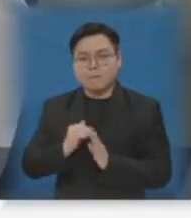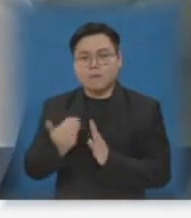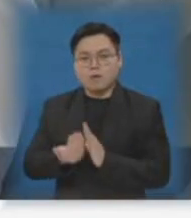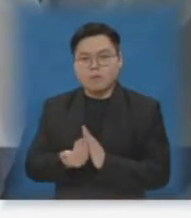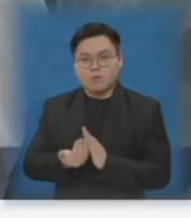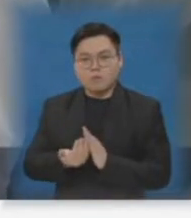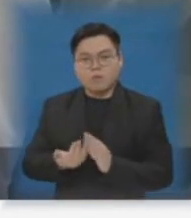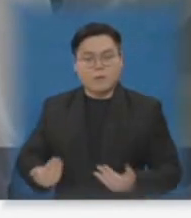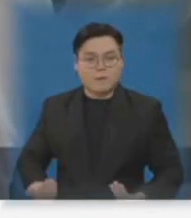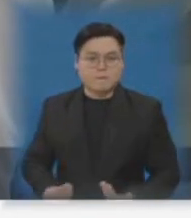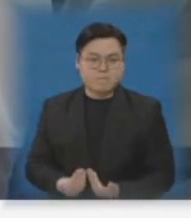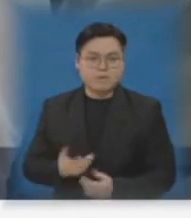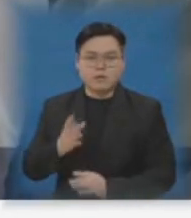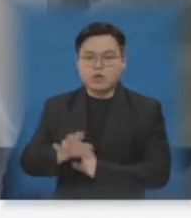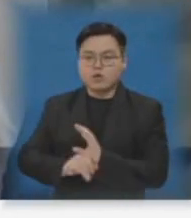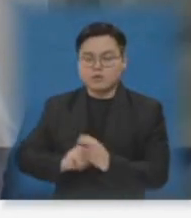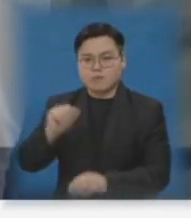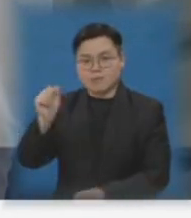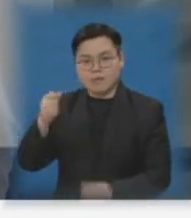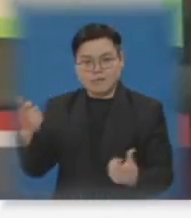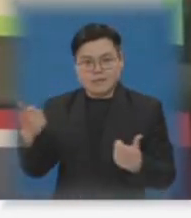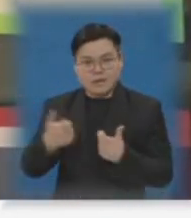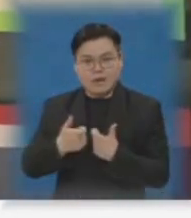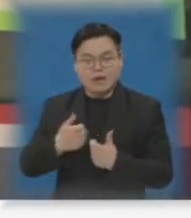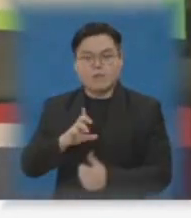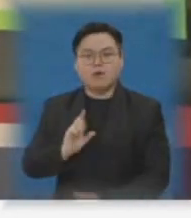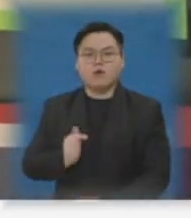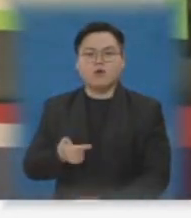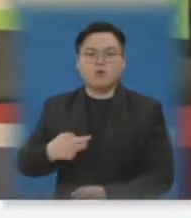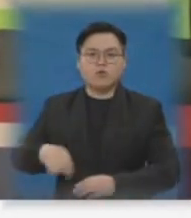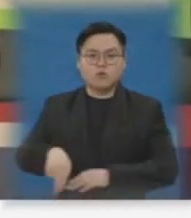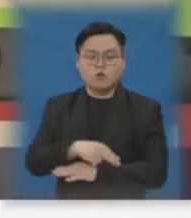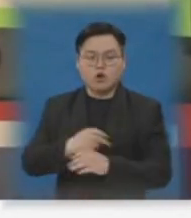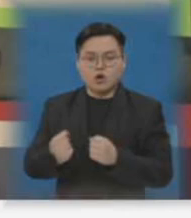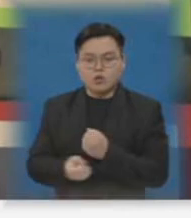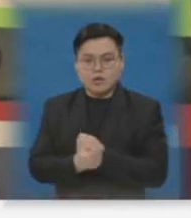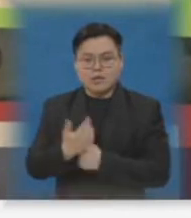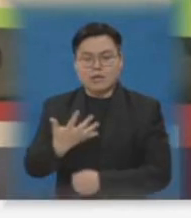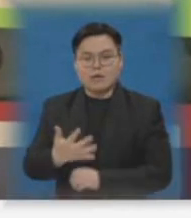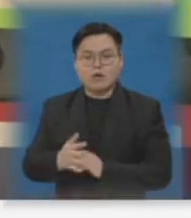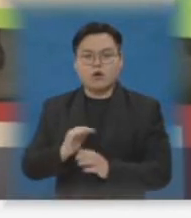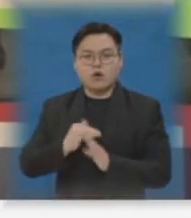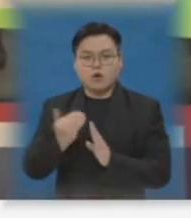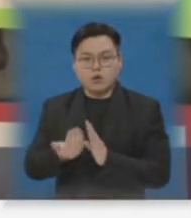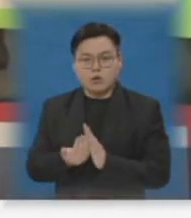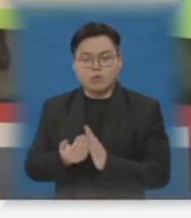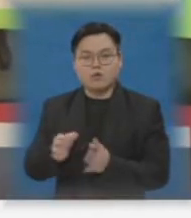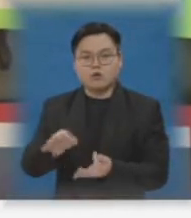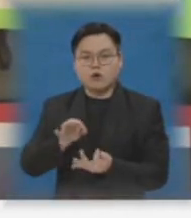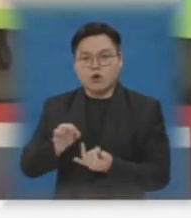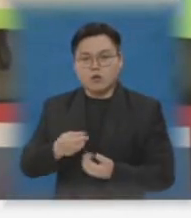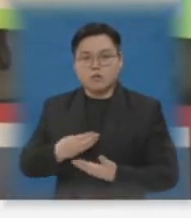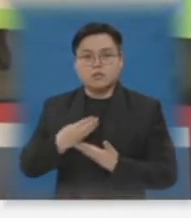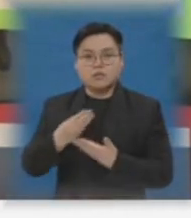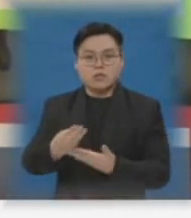байна. Олон улсын гэр бүлийн өдрийг тохиолдуулан Баянголт үүргийн хэмжээнд онцлог 5 гэр бүлийг мөн энэ үеэр шалгаруллаа.